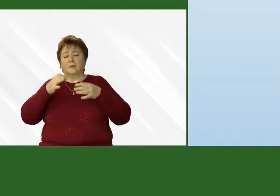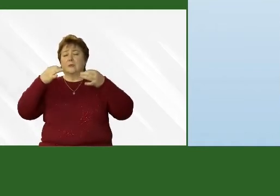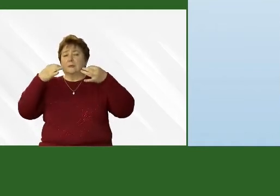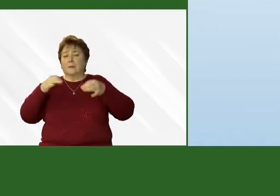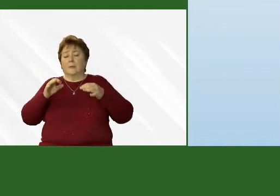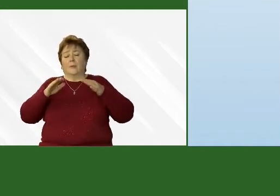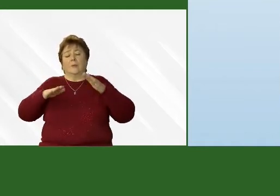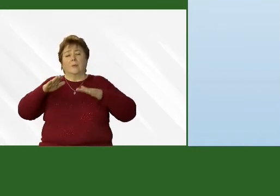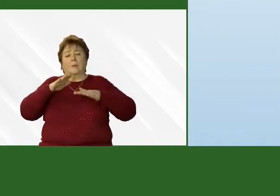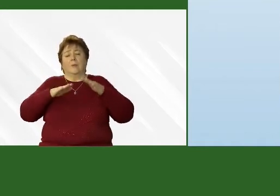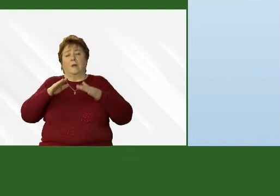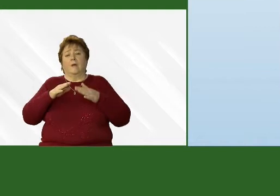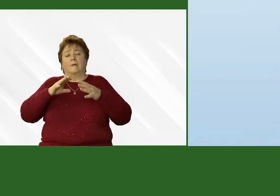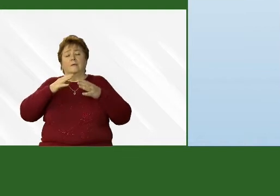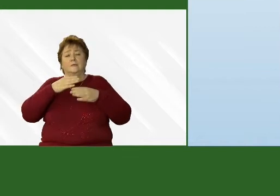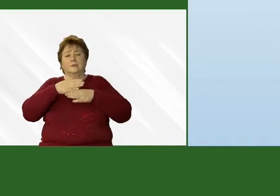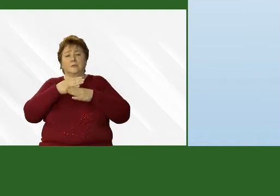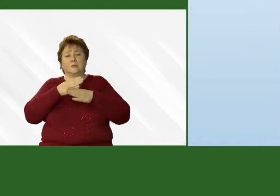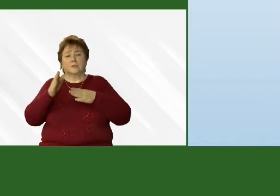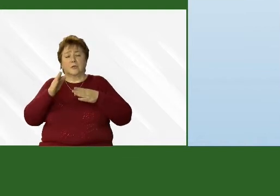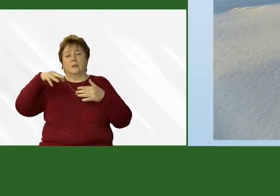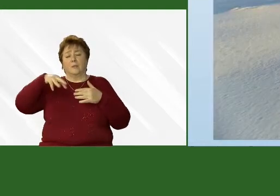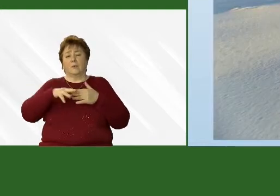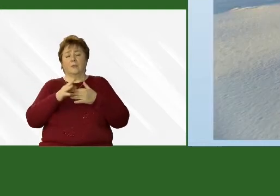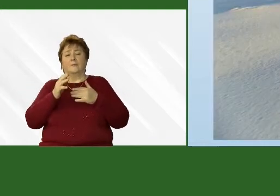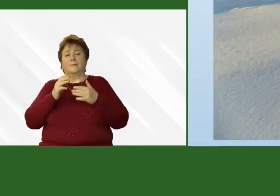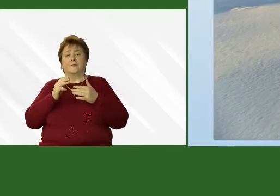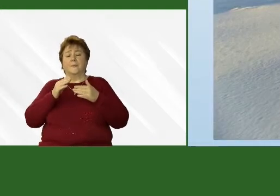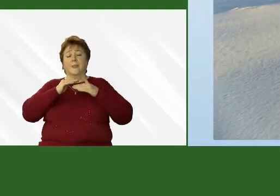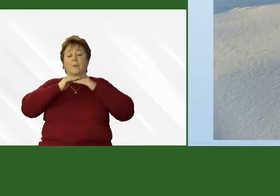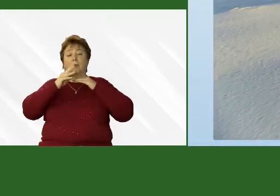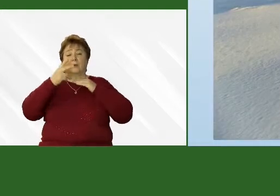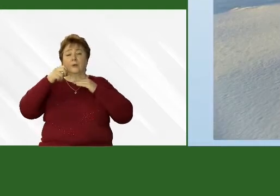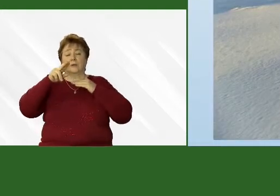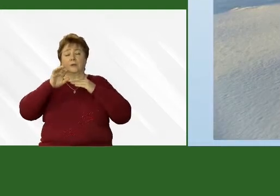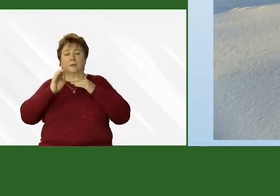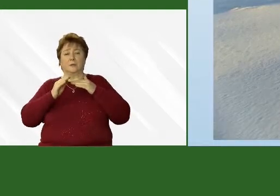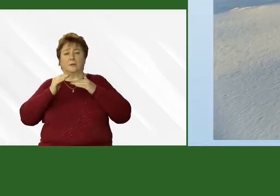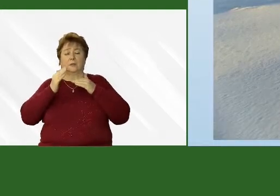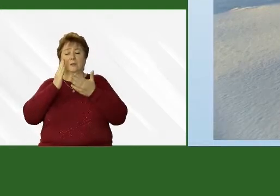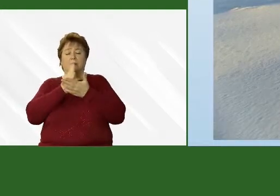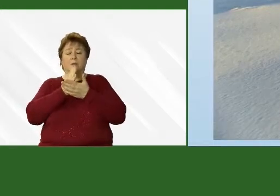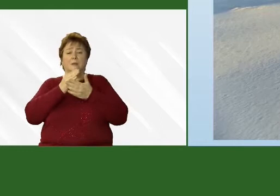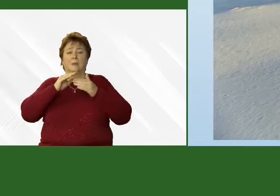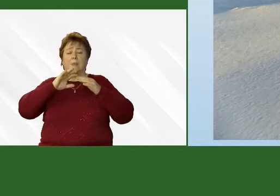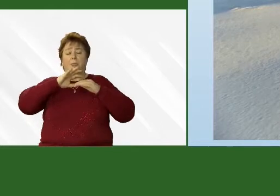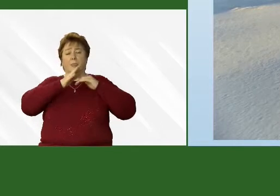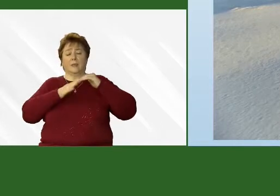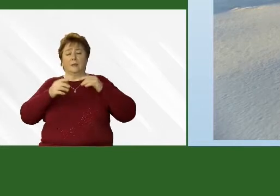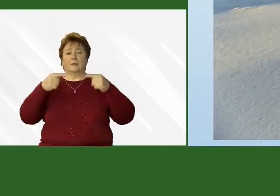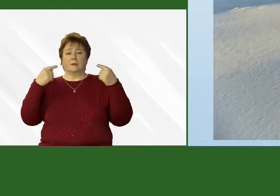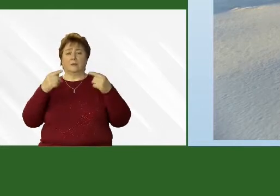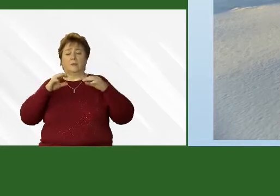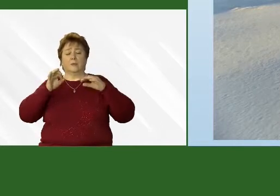свободно плавающий кусок льда в океане или море. Покровный ледник – ледник, расположенный на материках или